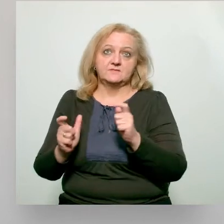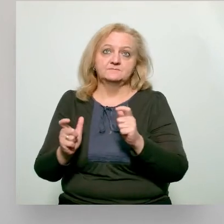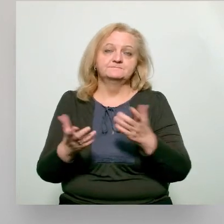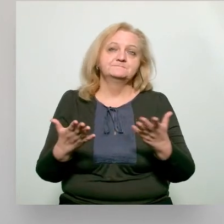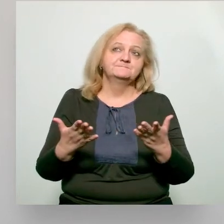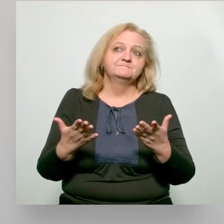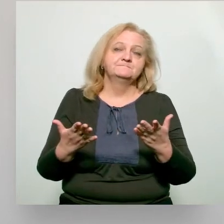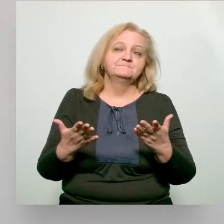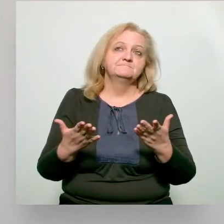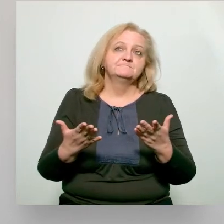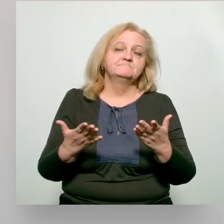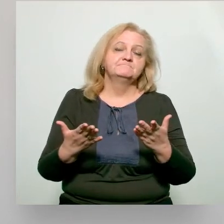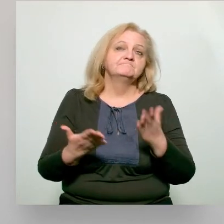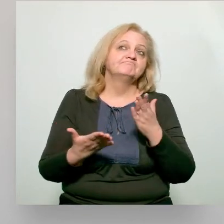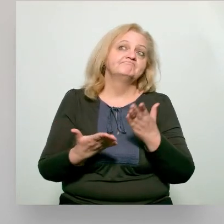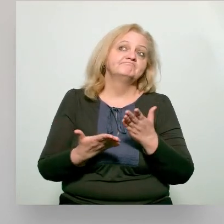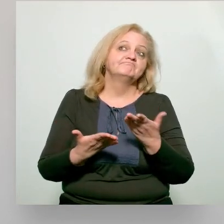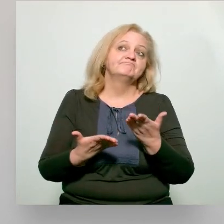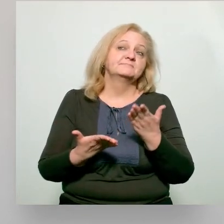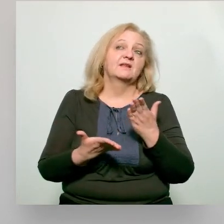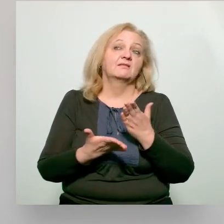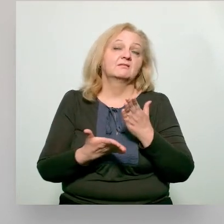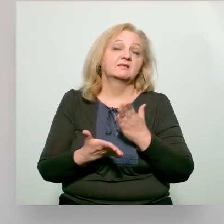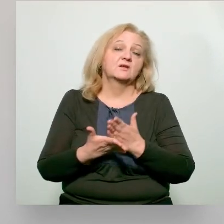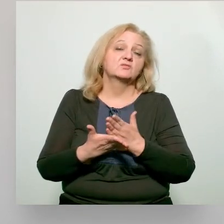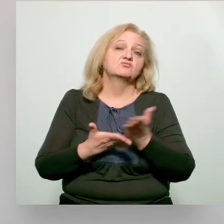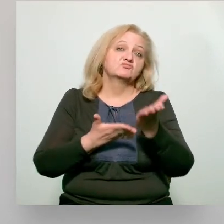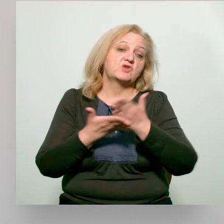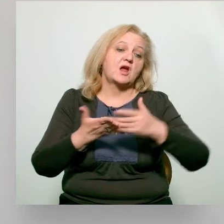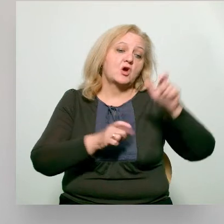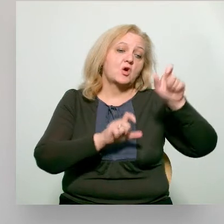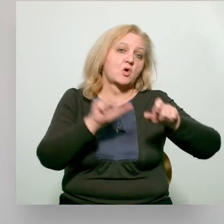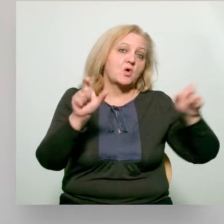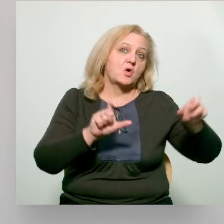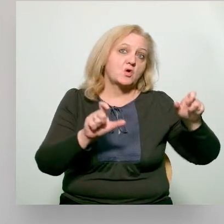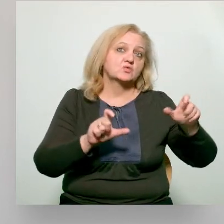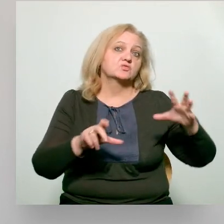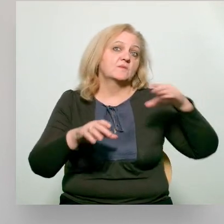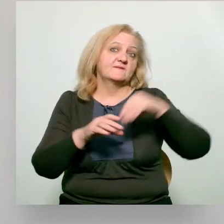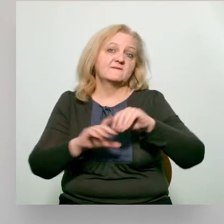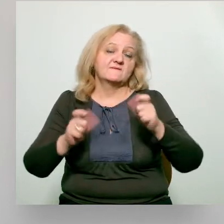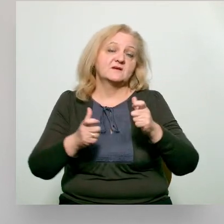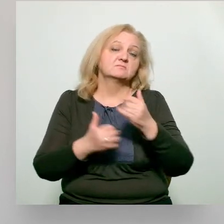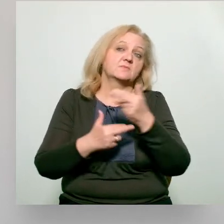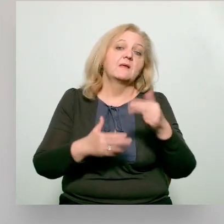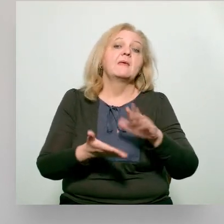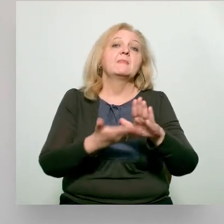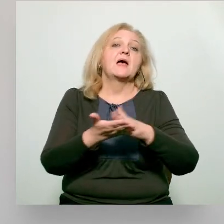Tylko niektóre postaci dzisiejszych wydarzeń, niektóre aspekty, na przykład